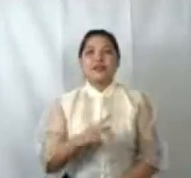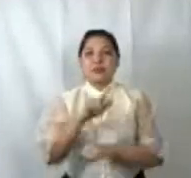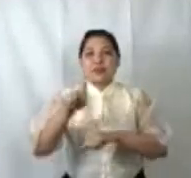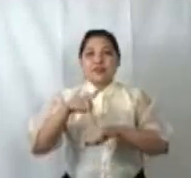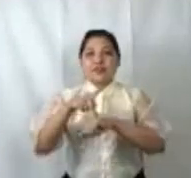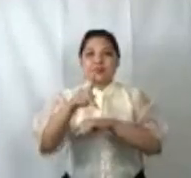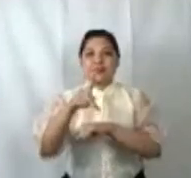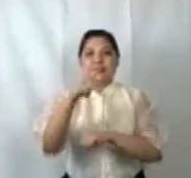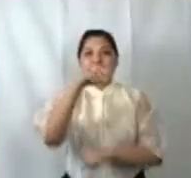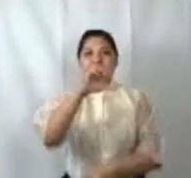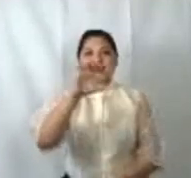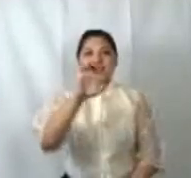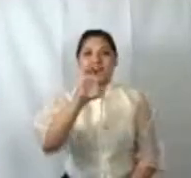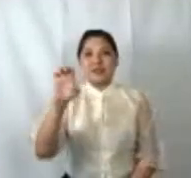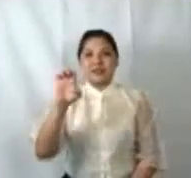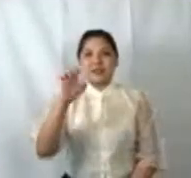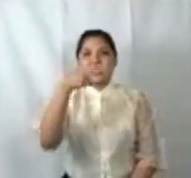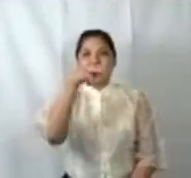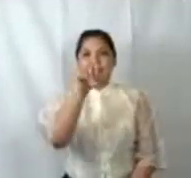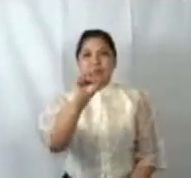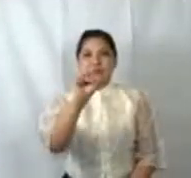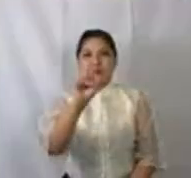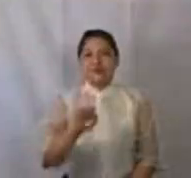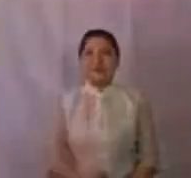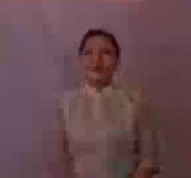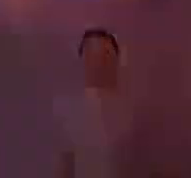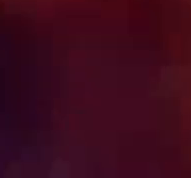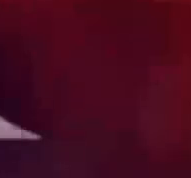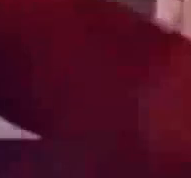ng Pasay City East High School.